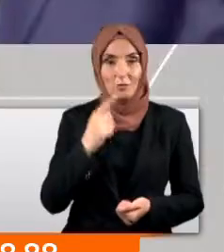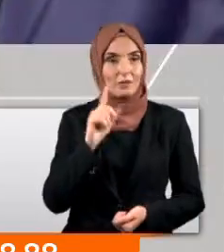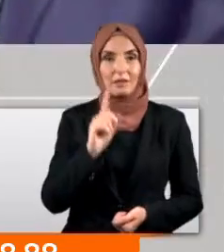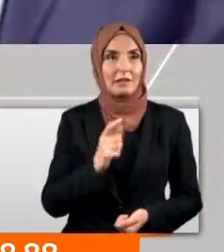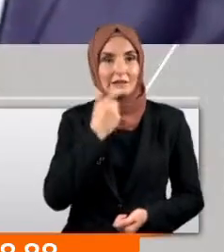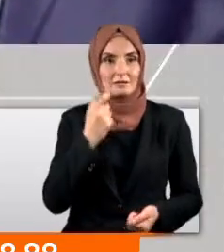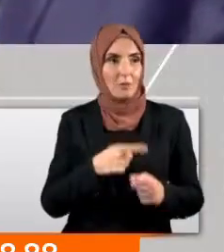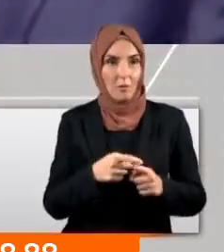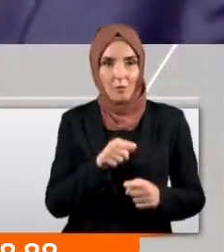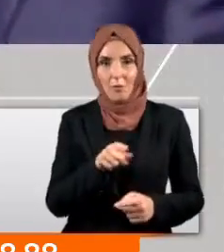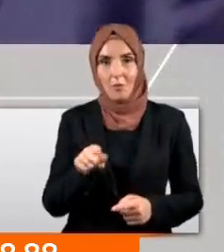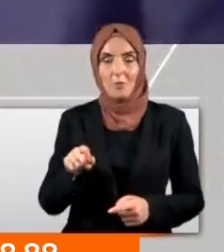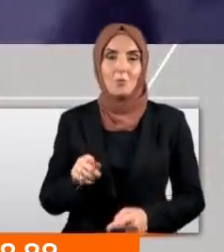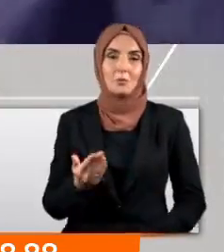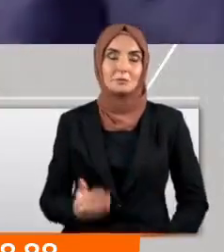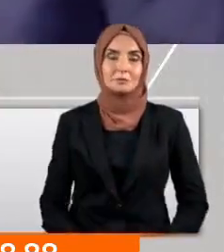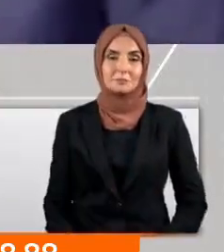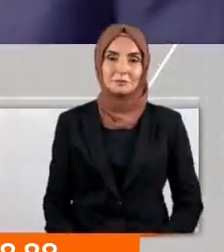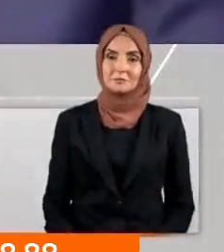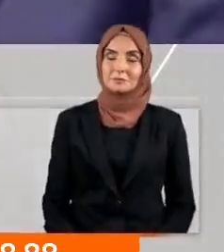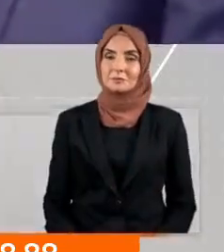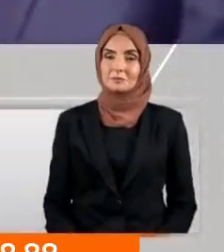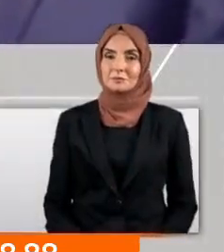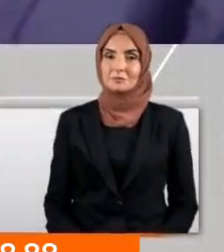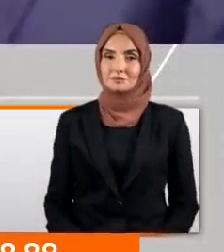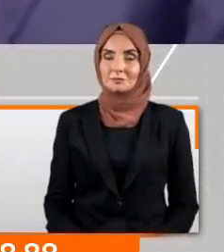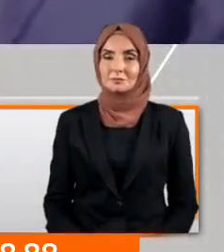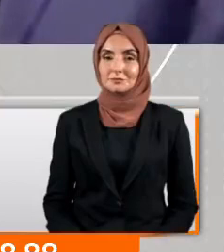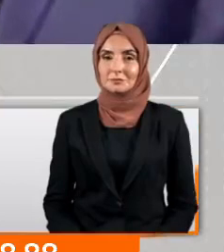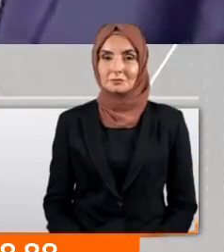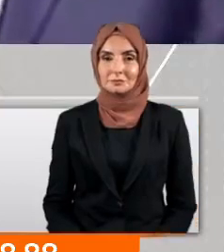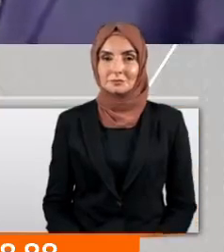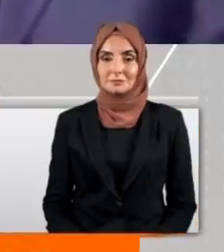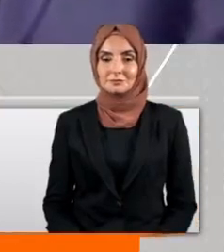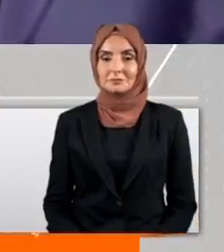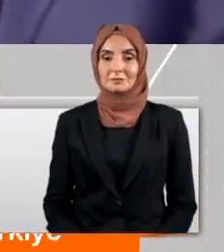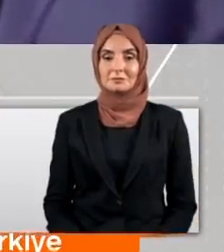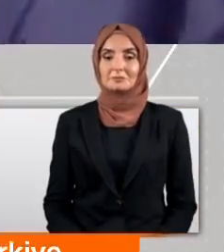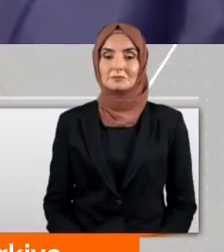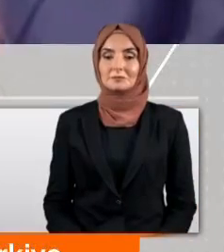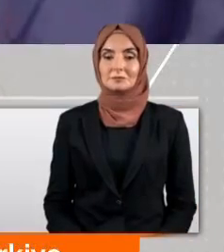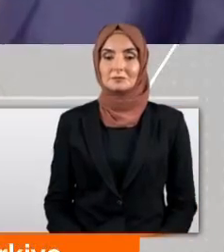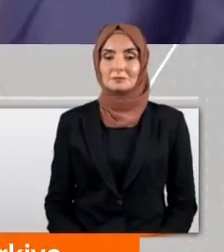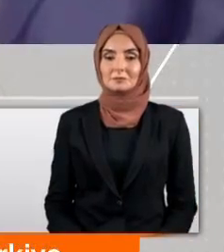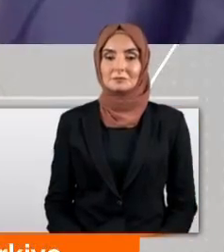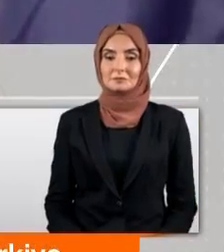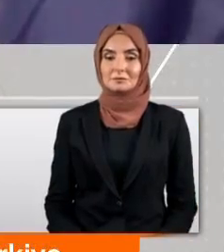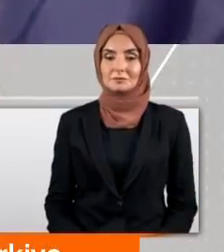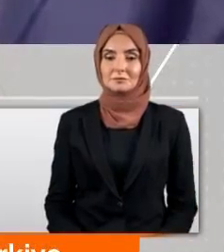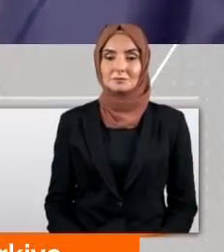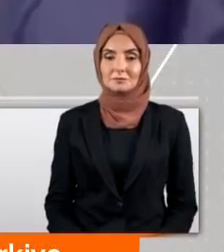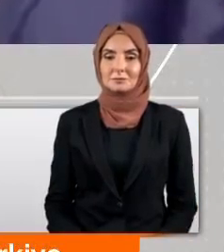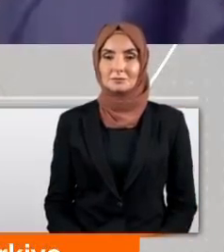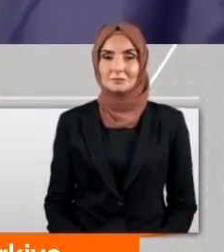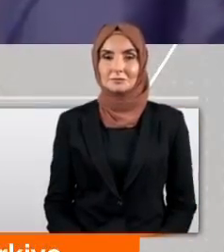oldu. Benim bir başka partinin tabanındakileri mutlu etmek, onlara hitap etmek gibi ayrıca bir şeyimiz yok. Bir şekilde Millet